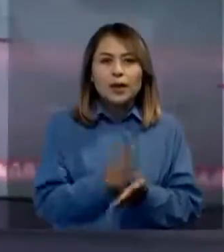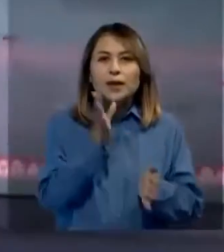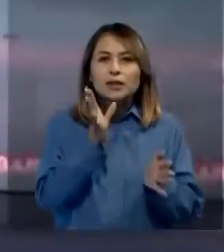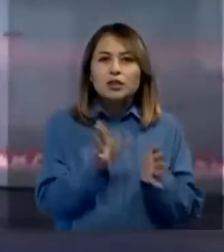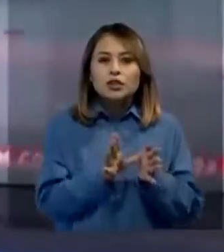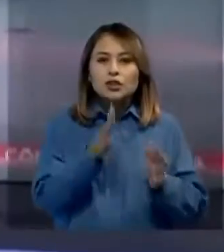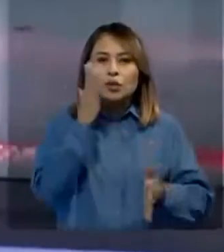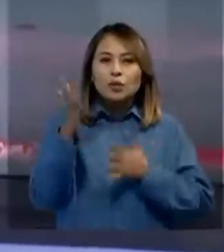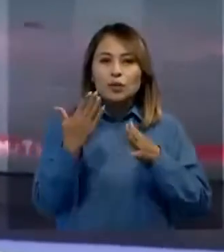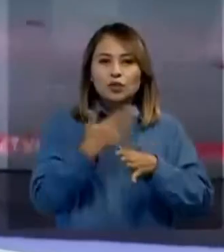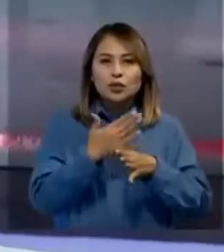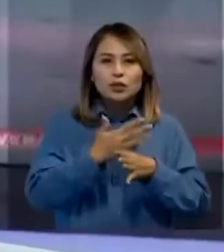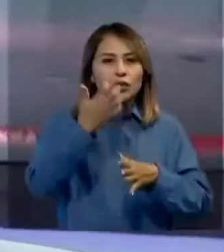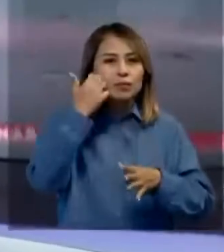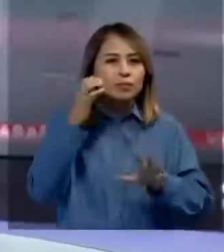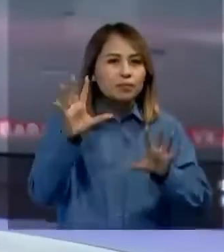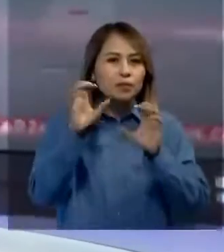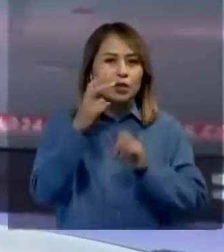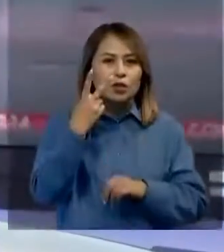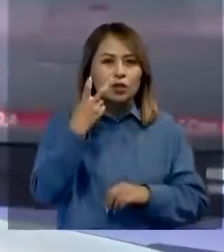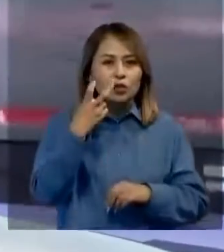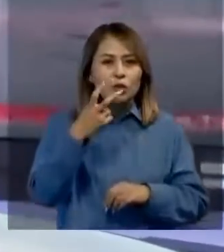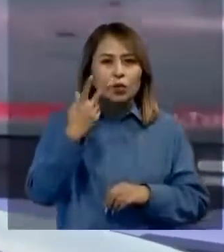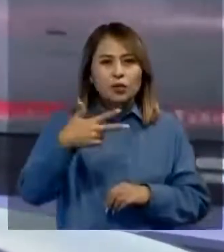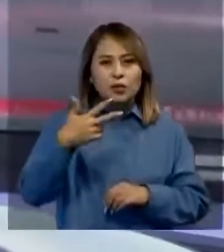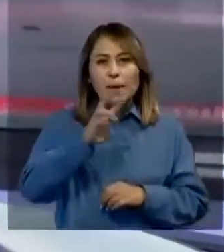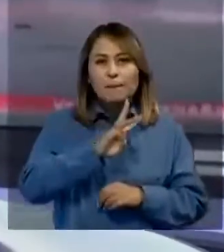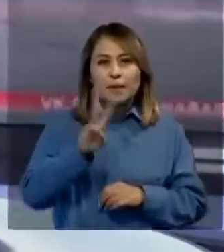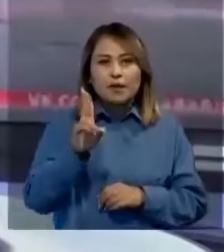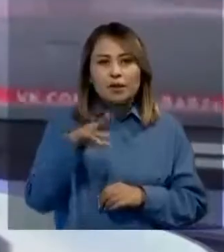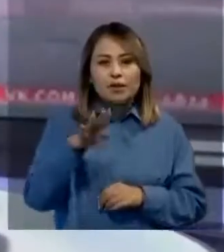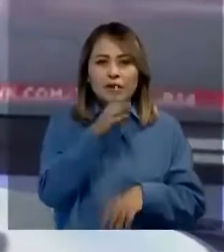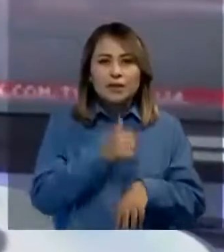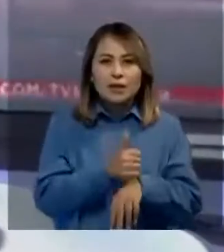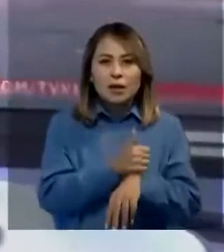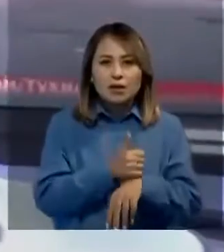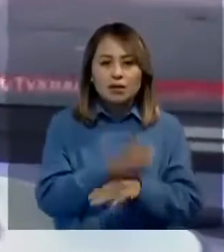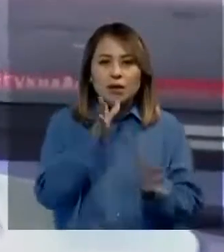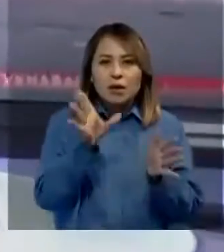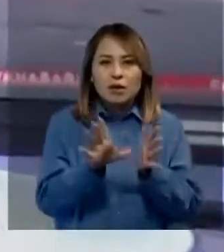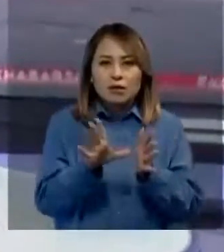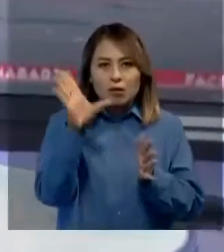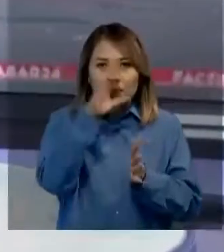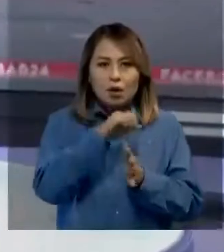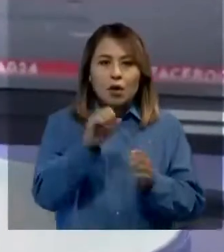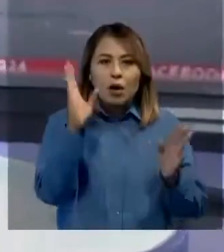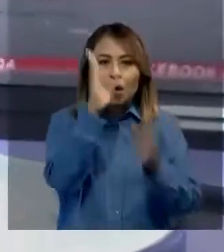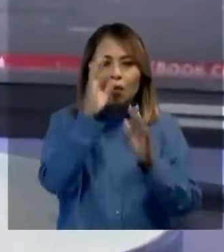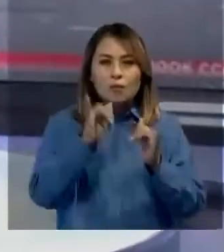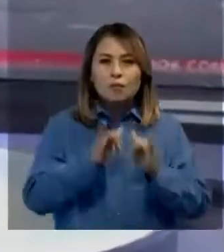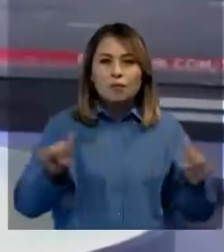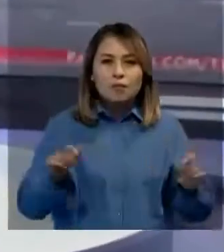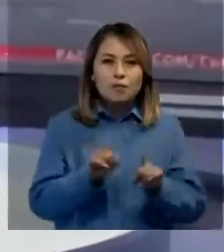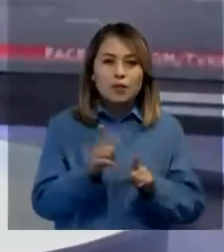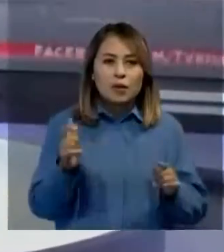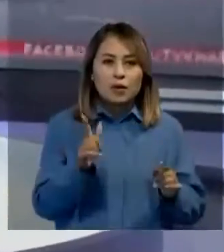Электр станциясы желдің көмегімен жылына шамамен 230 миллион киловатт сағат энергия өндіретін болады. Сонымен қоса ауаға тарайтын